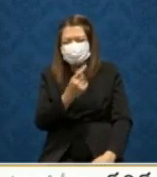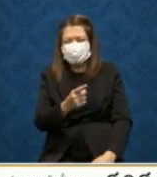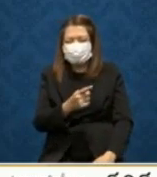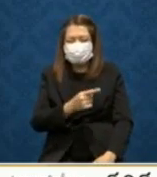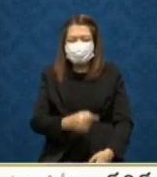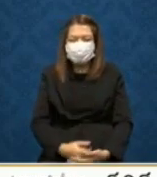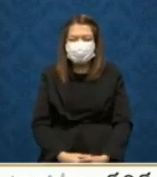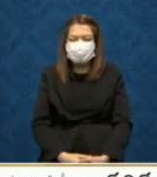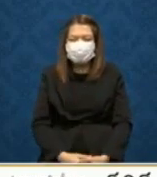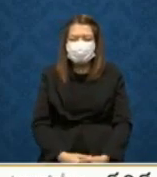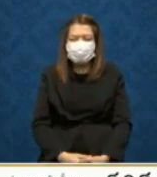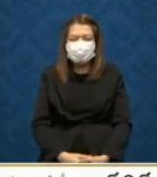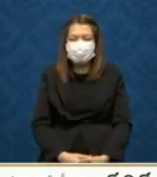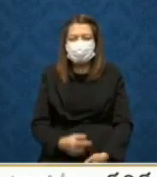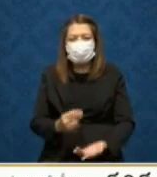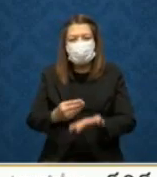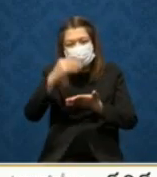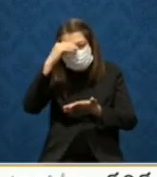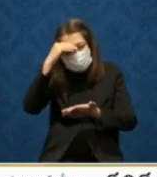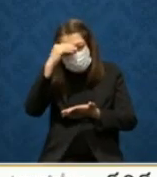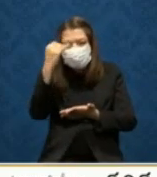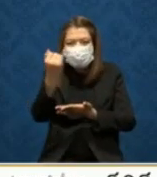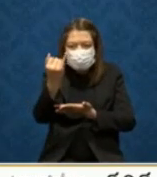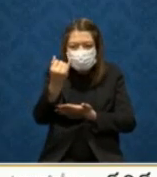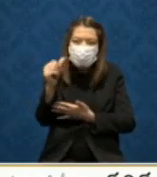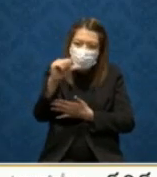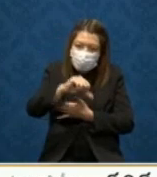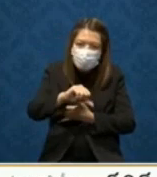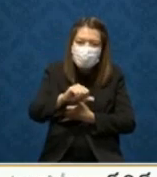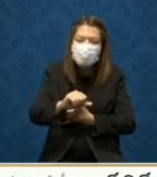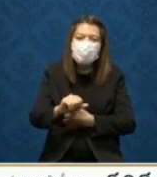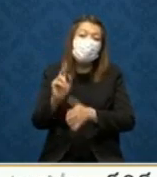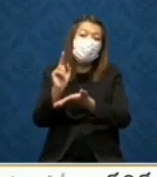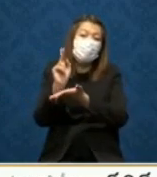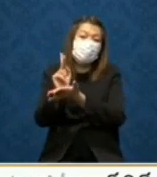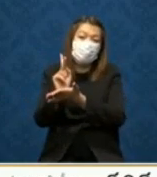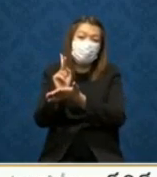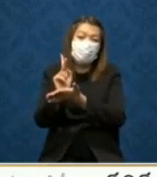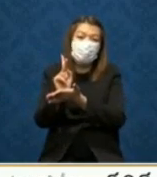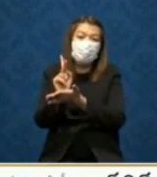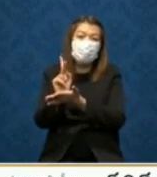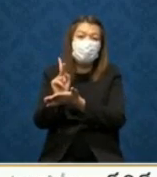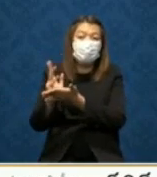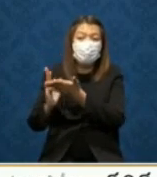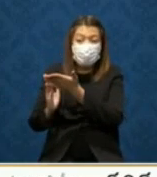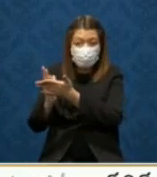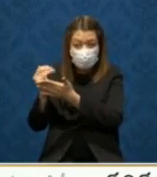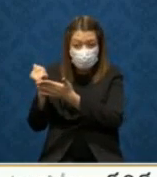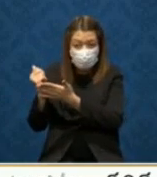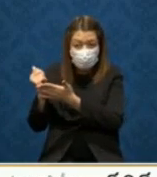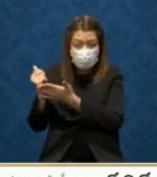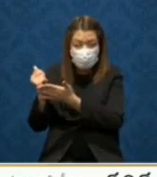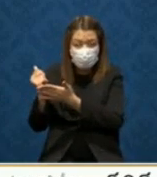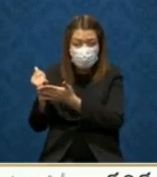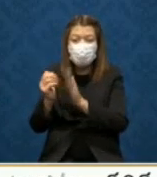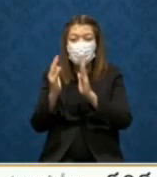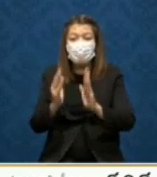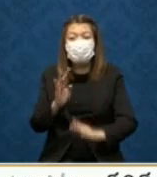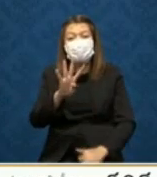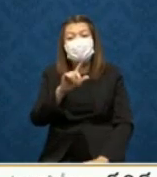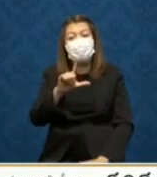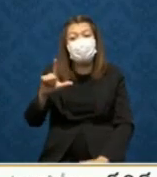เราด้อย่าเรื่องการศึกษาวันนี้กยสเพิ่งผ่านไปถามว่าคน 4ล้านคนเขามี